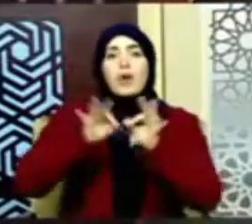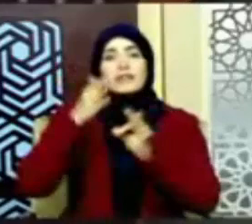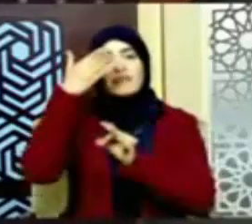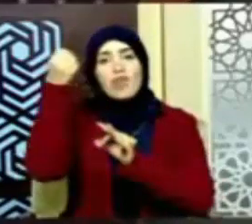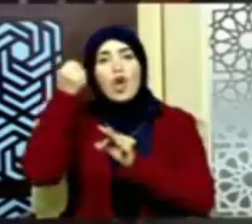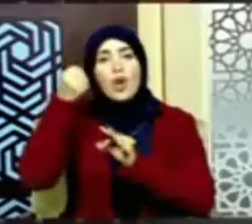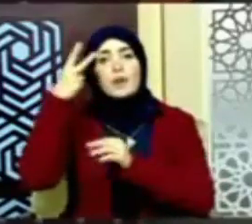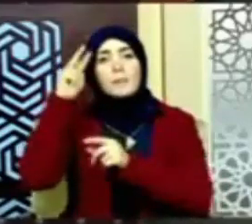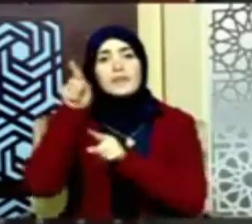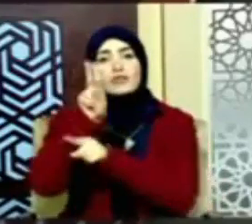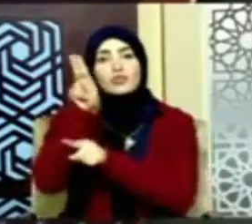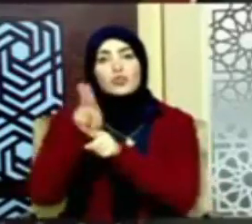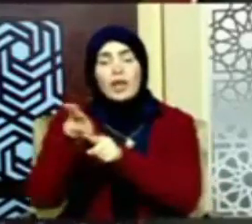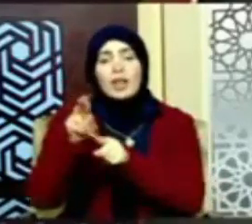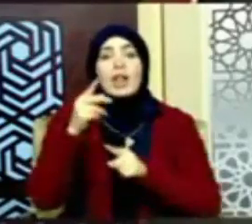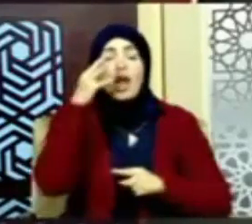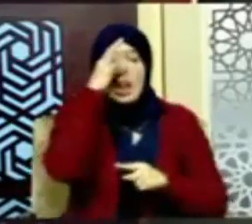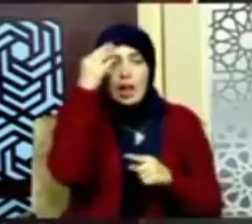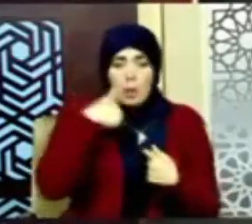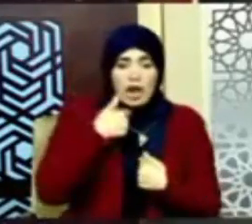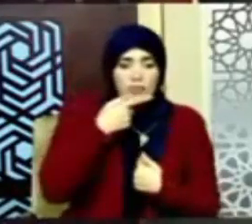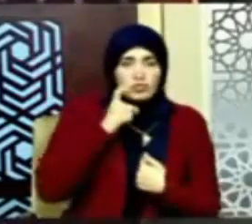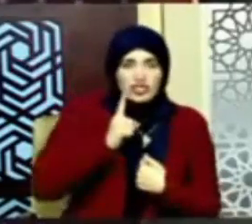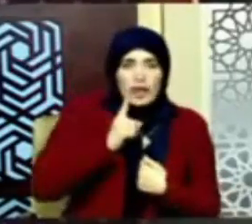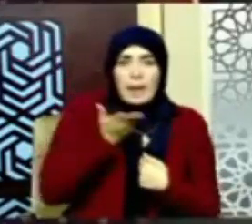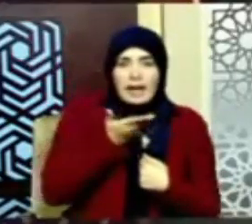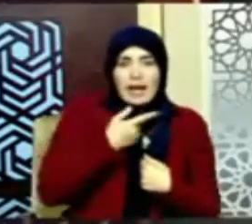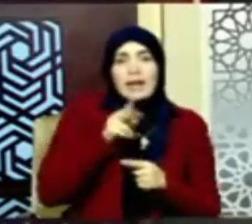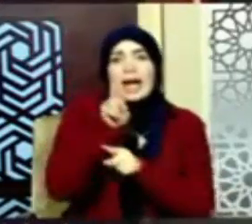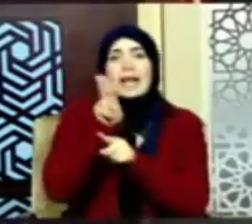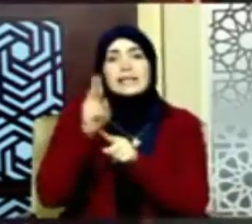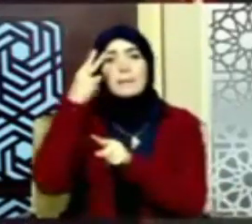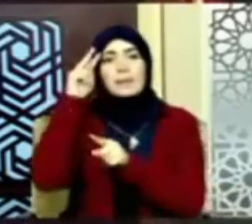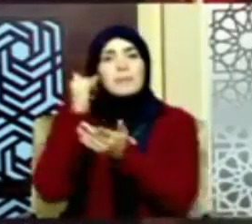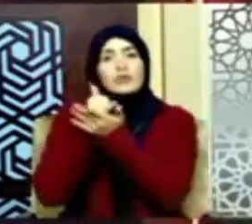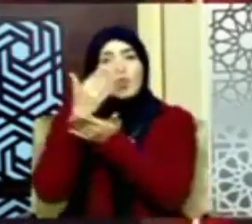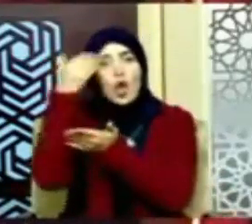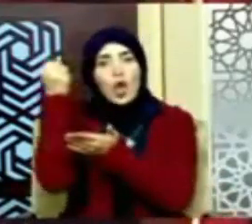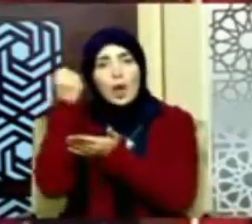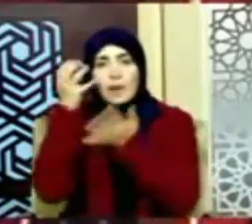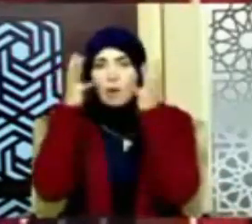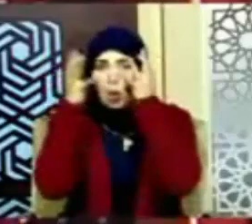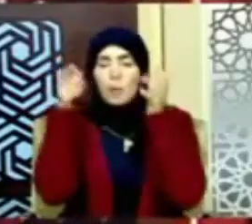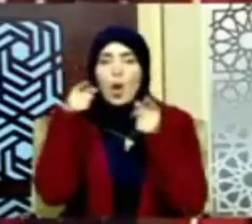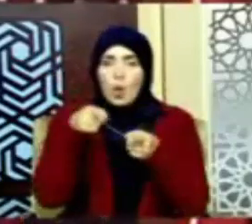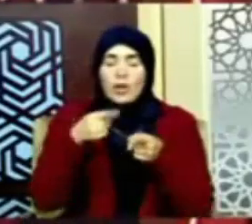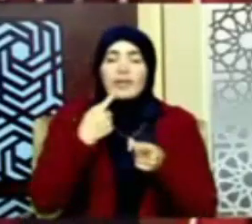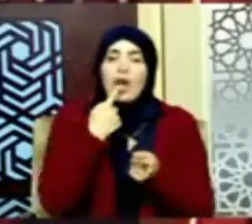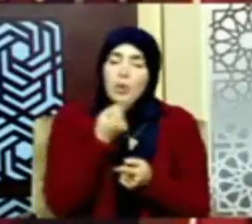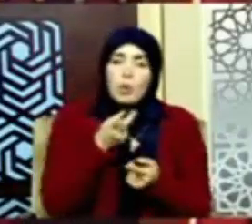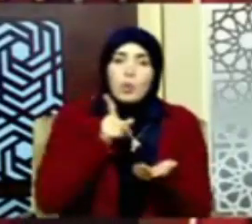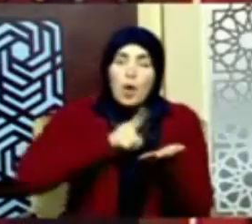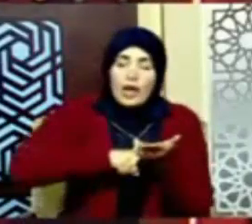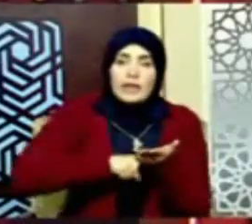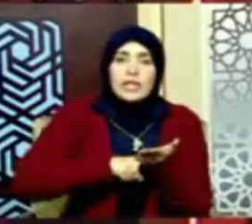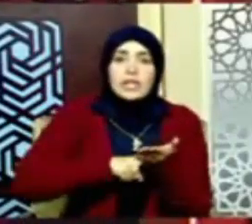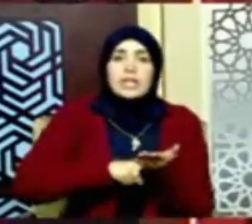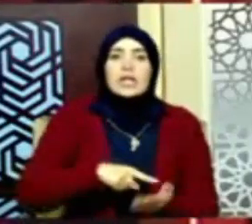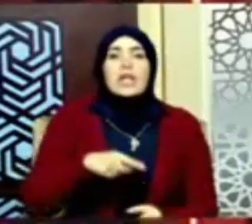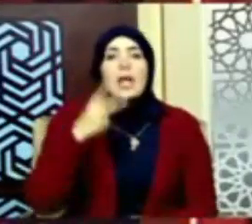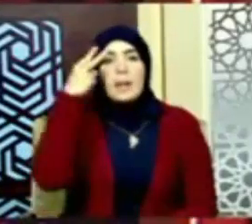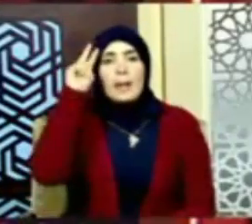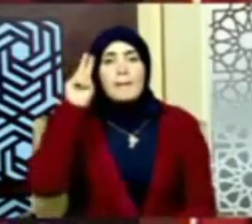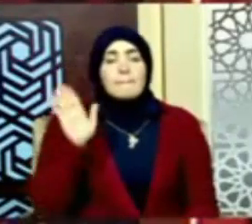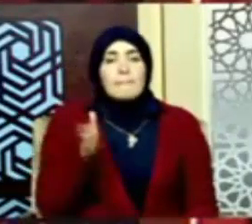هو كل ما ينفع الناس في أمور دينهم وفي أمور دنياهم. وأؤكد لمن